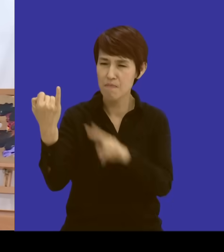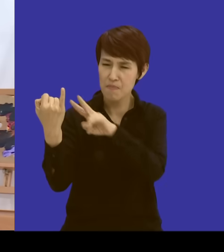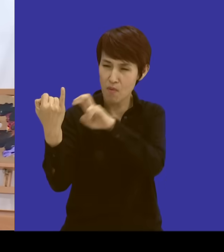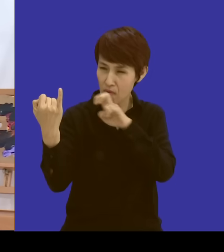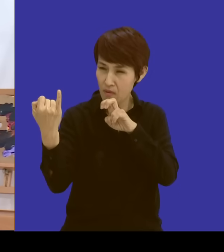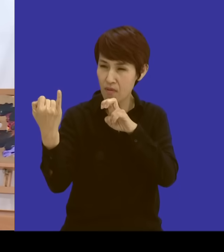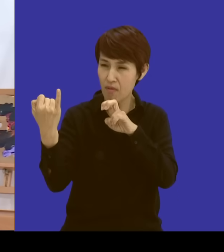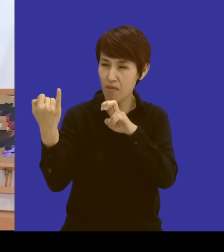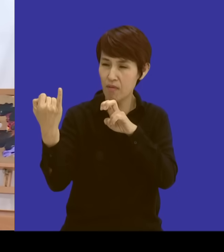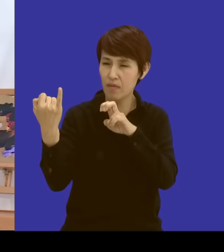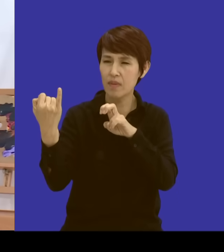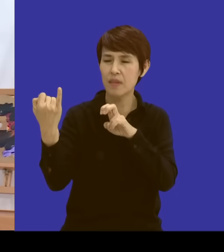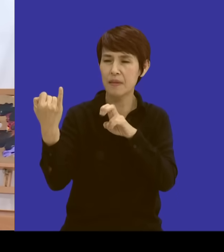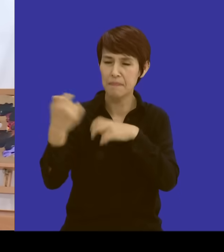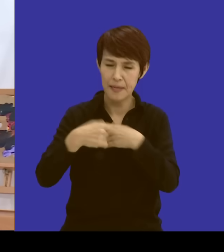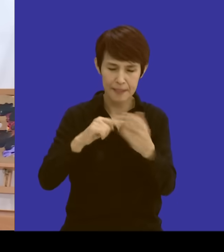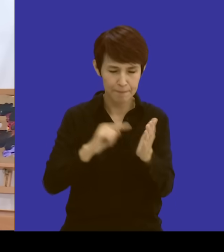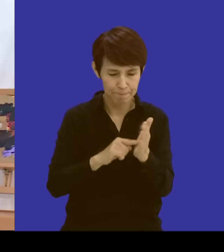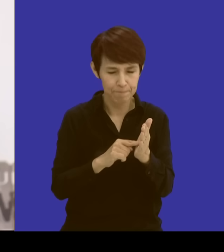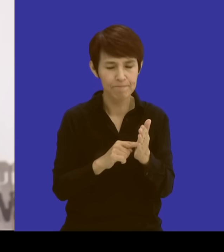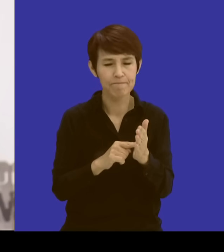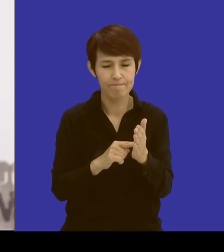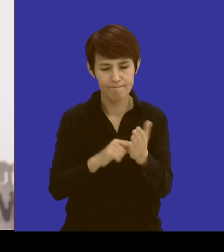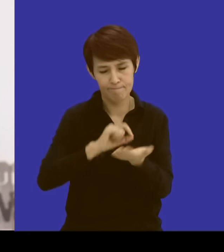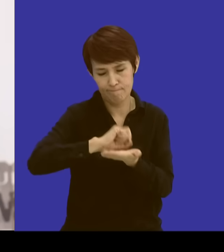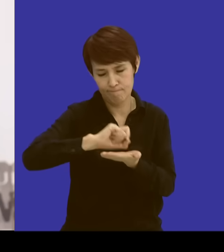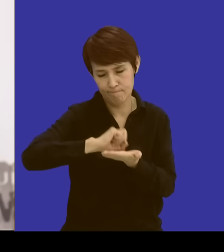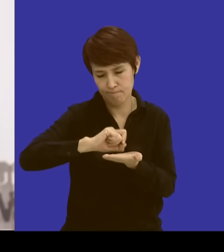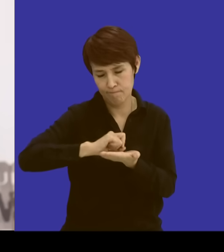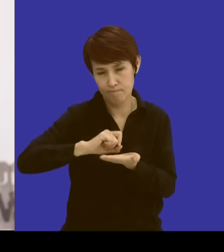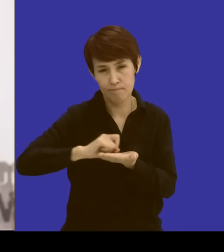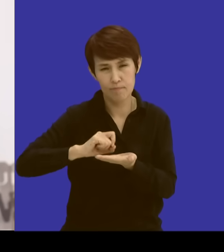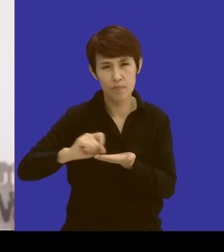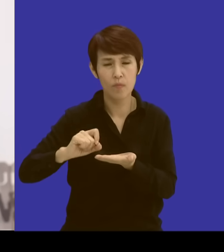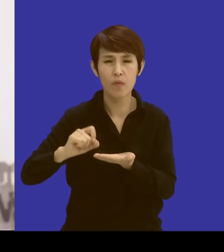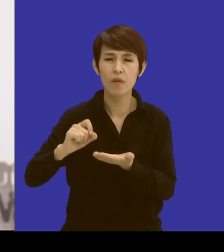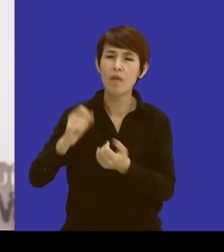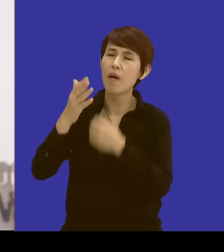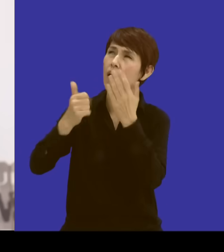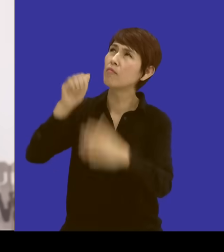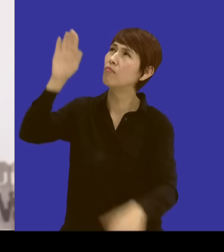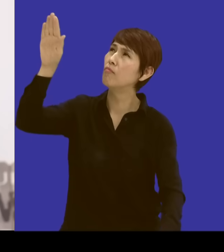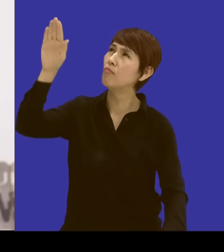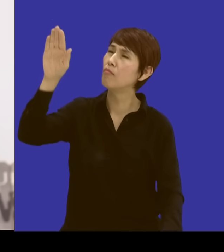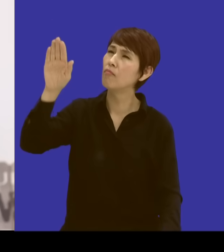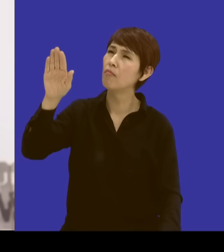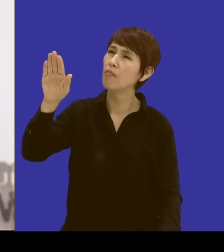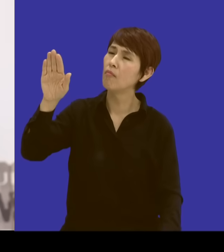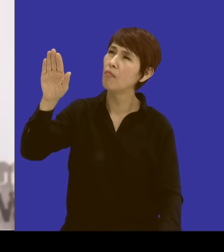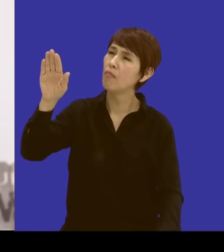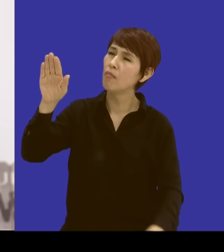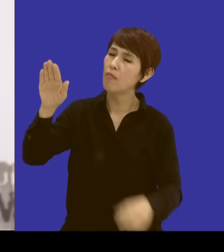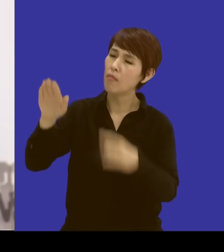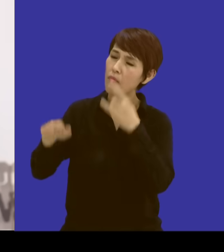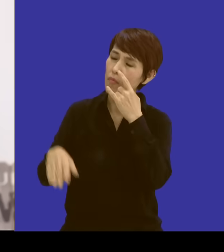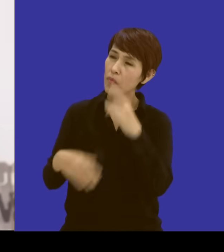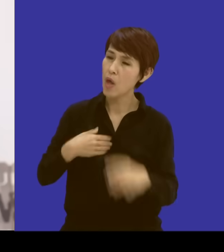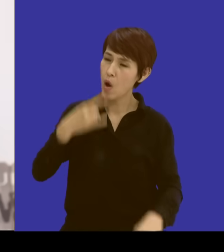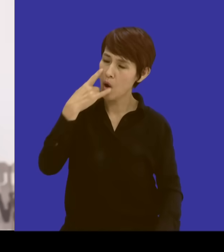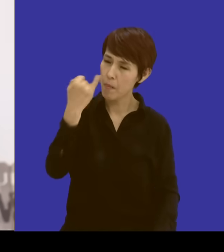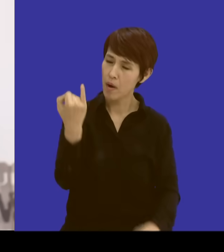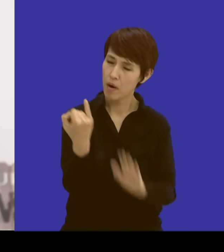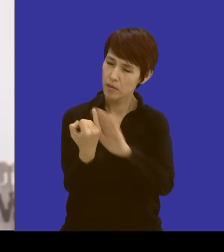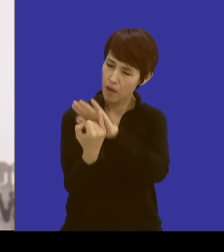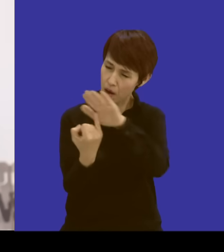미워했던 죄책감도 그대로 만나고 또 왜 하나님 어머니 그렇게 하나님 사랑하면서 살아오셨는데